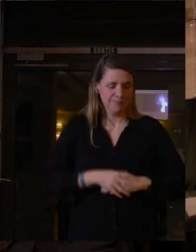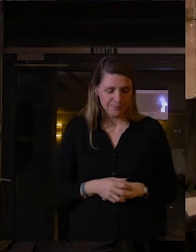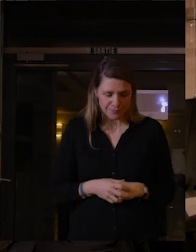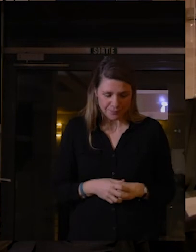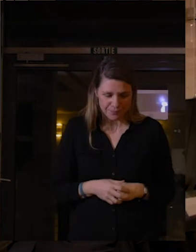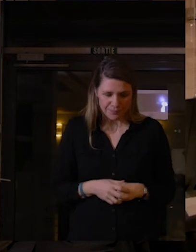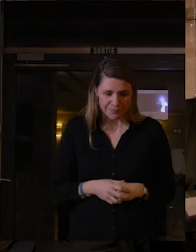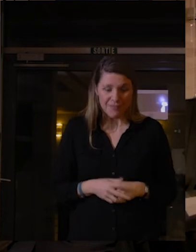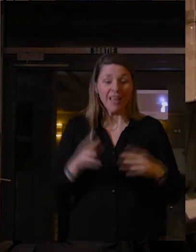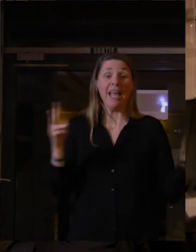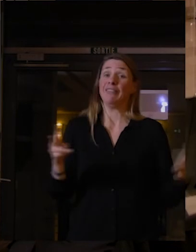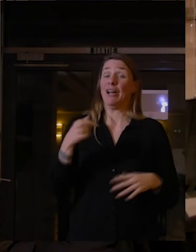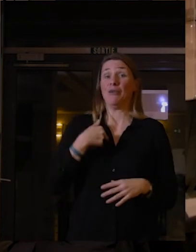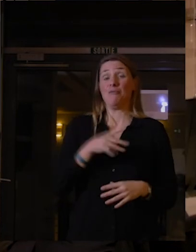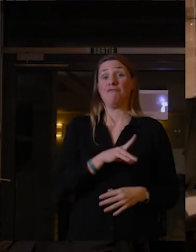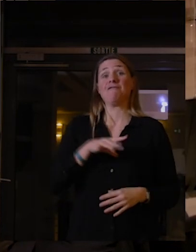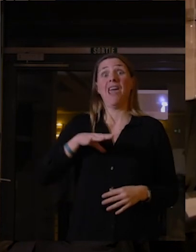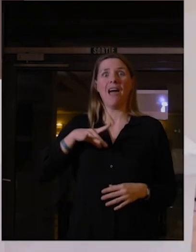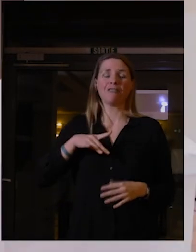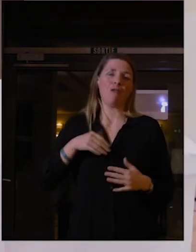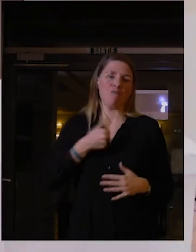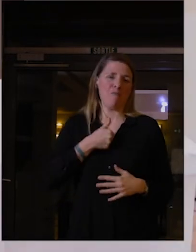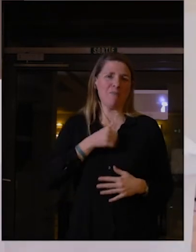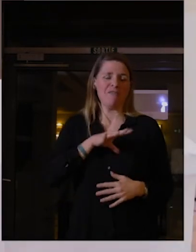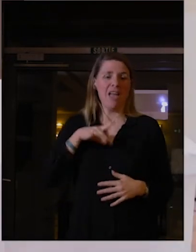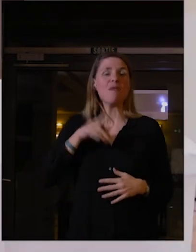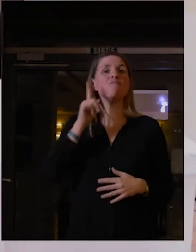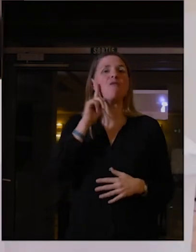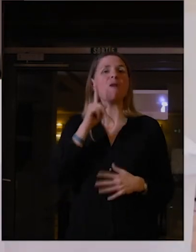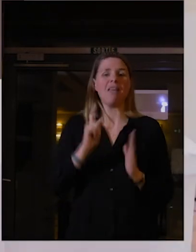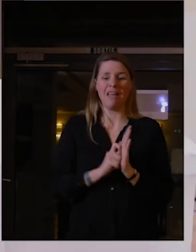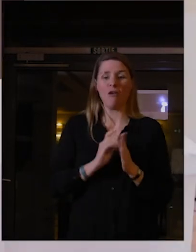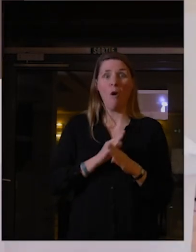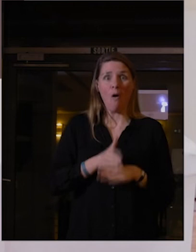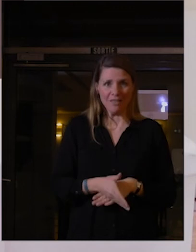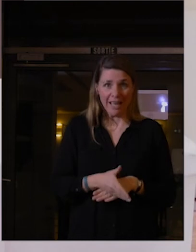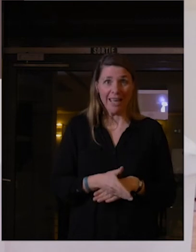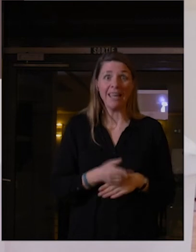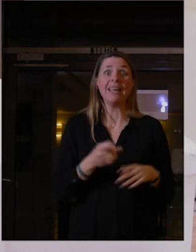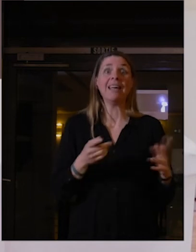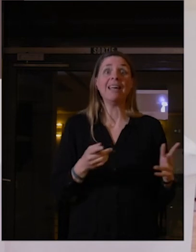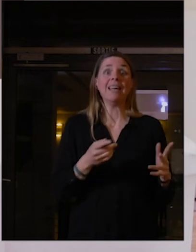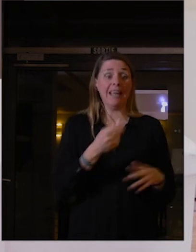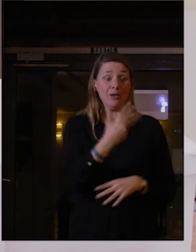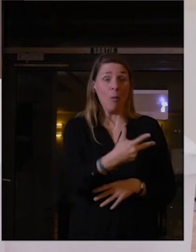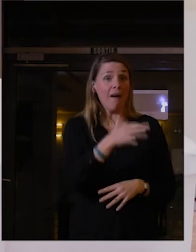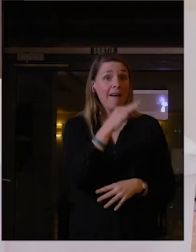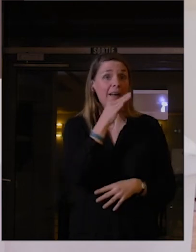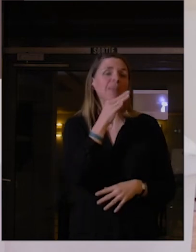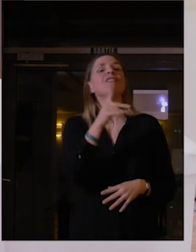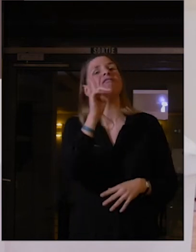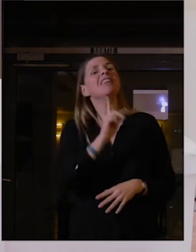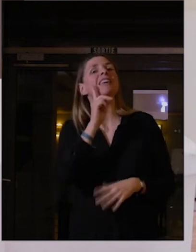mais ma plus grande fierté vraiment c'est à la rentrée d'avoir appris qu'il y a 3 gamines